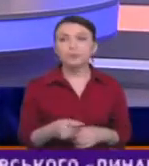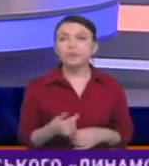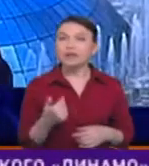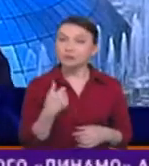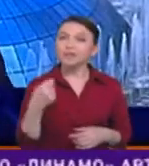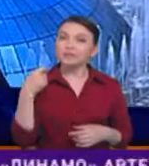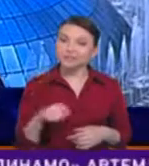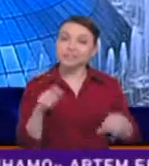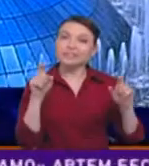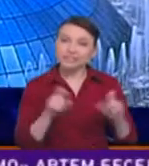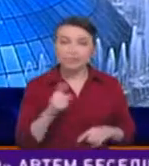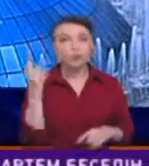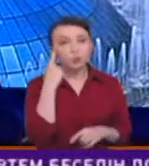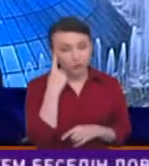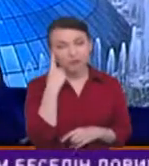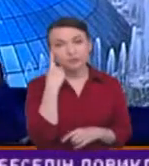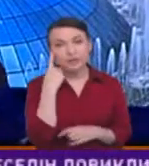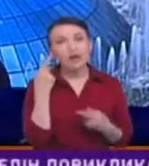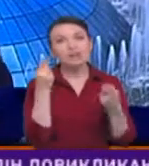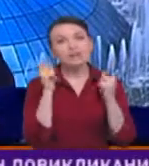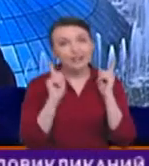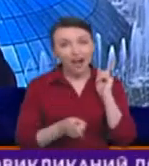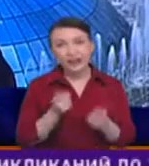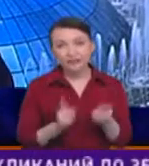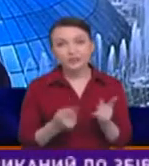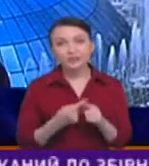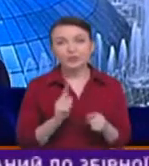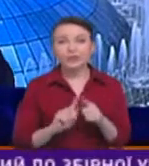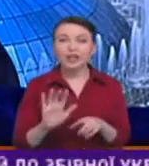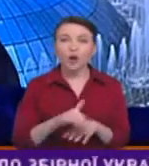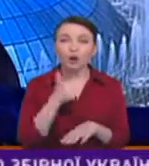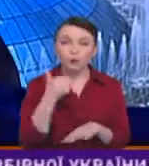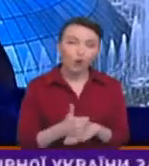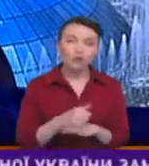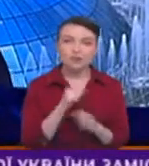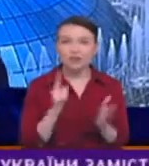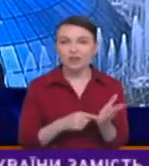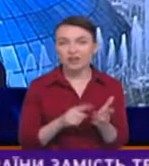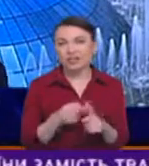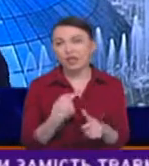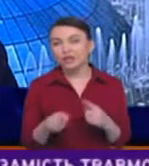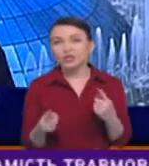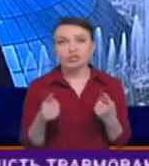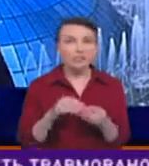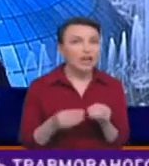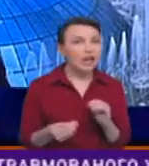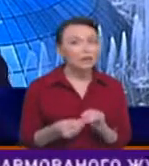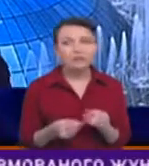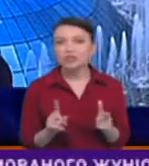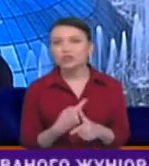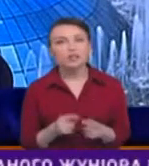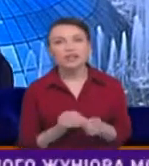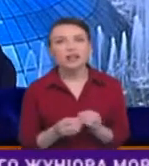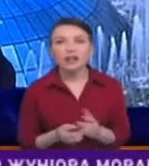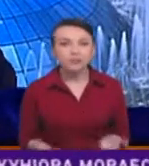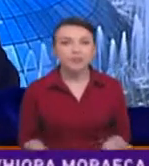сидимо і думаємо над реальністю цього головного запитання, яке на сьогодні, чи ділема, я не знаю, чи це вже не ділема, а для